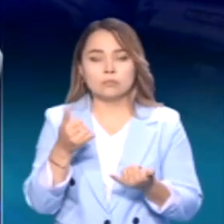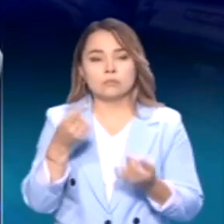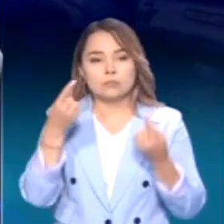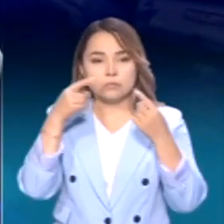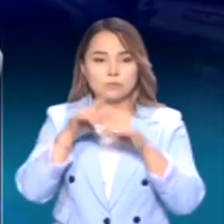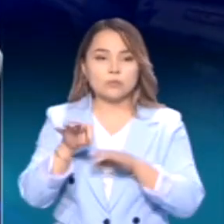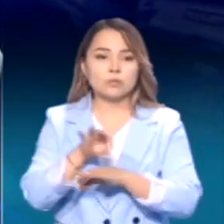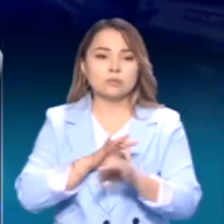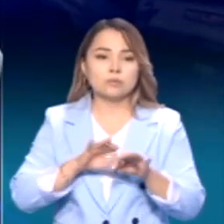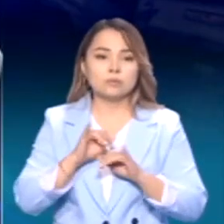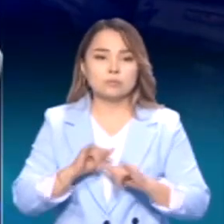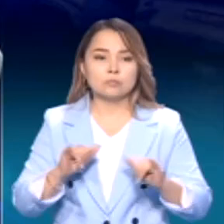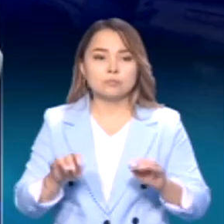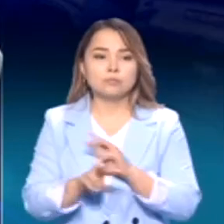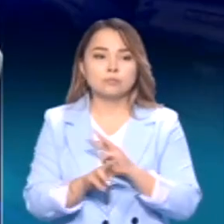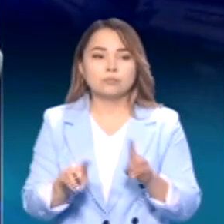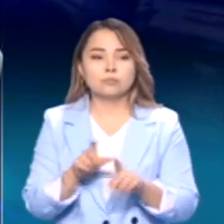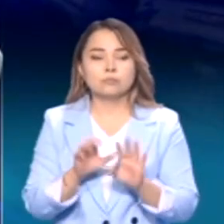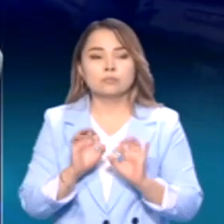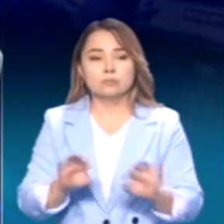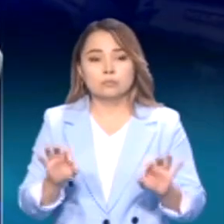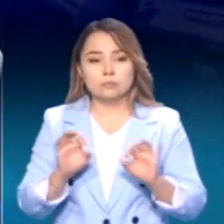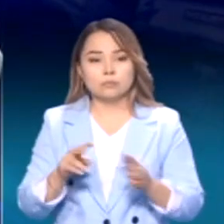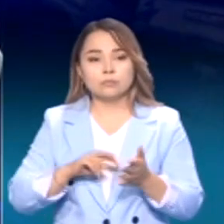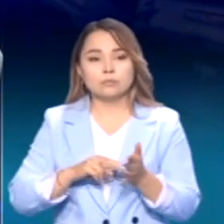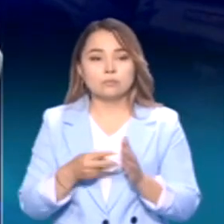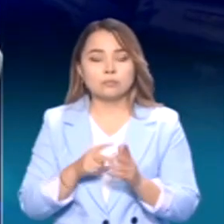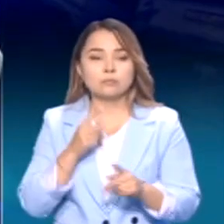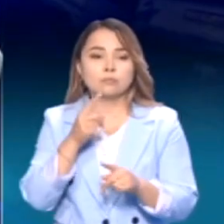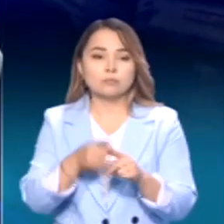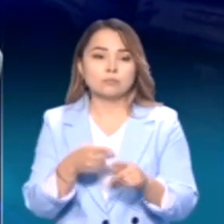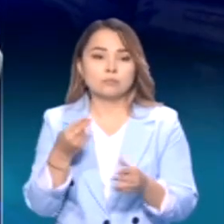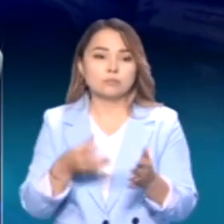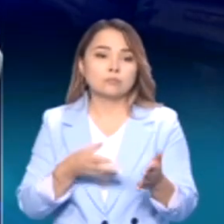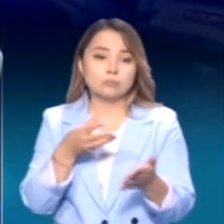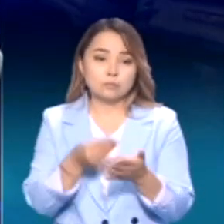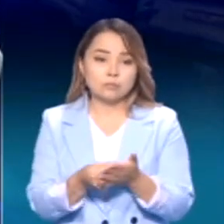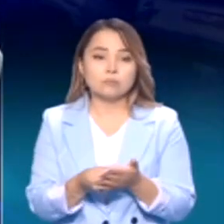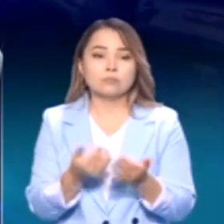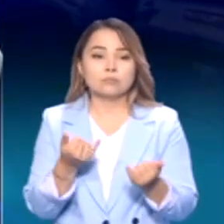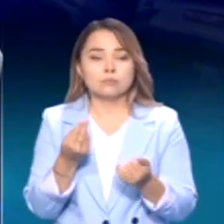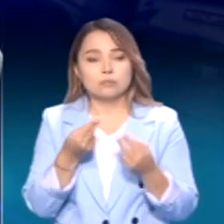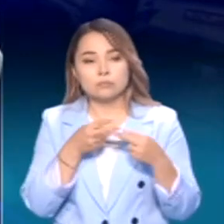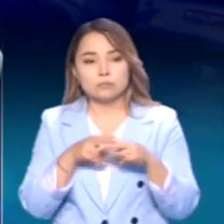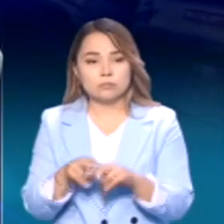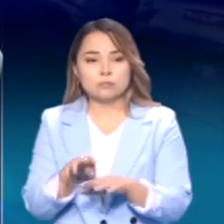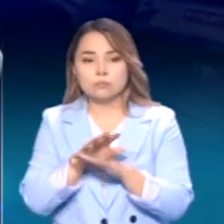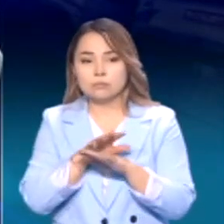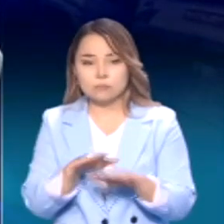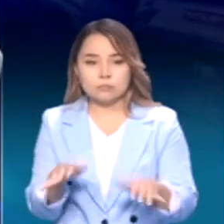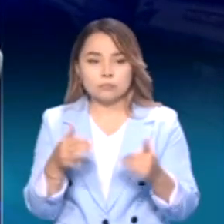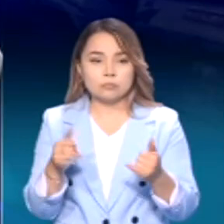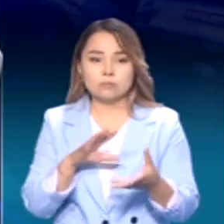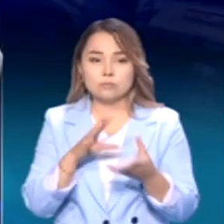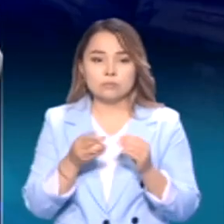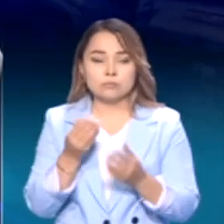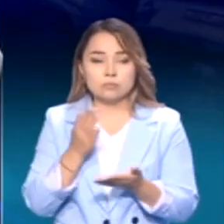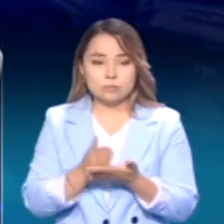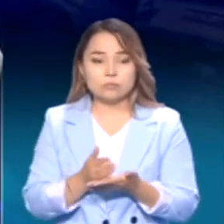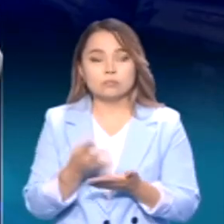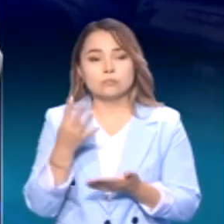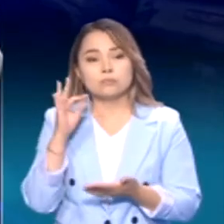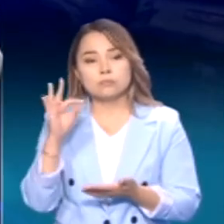және инфрақұрылымдық даму министрінің сөзінше аталған жобаға қосымша қаражат бөлу қазынадан қарастырылмаған. Бар қаржы